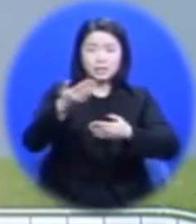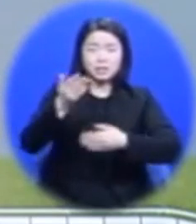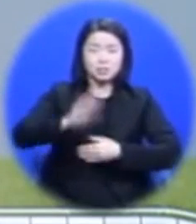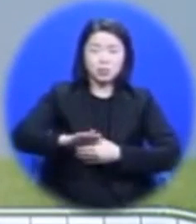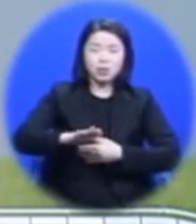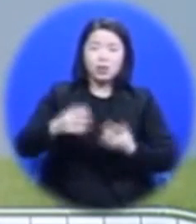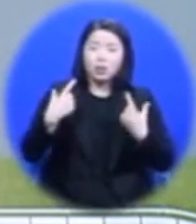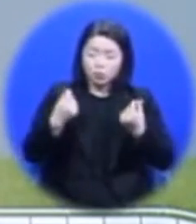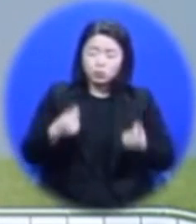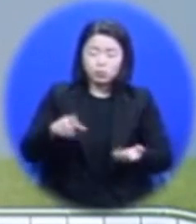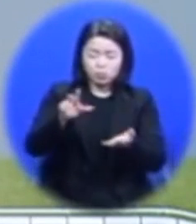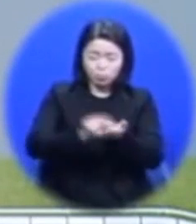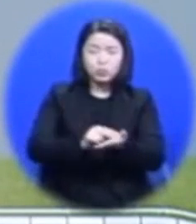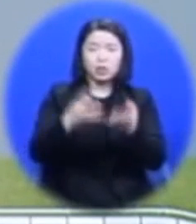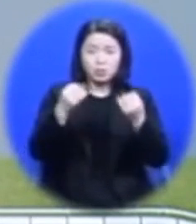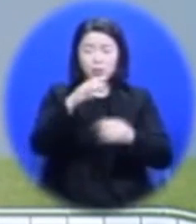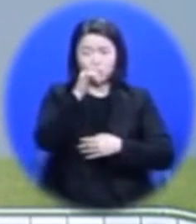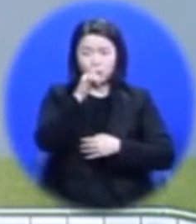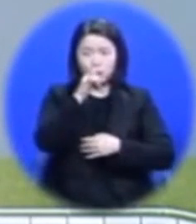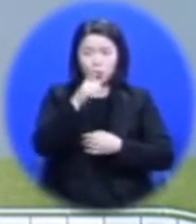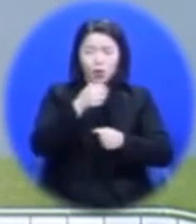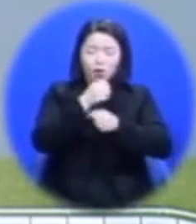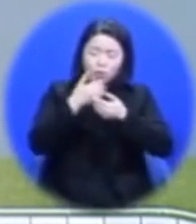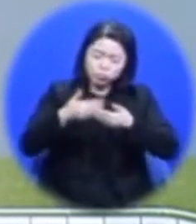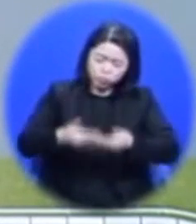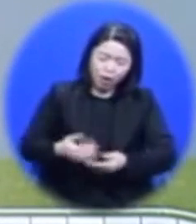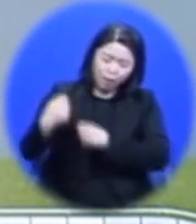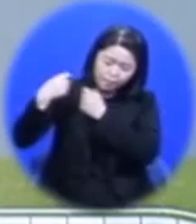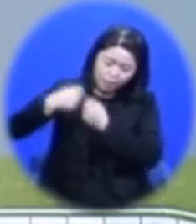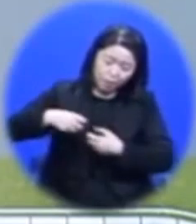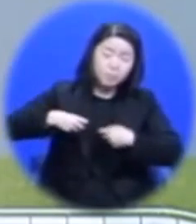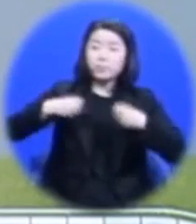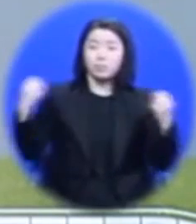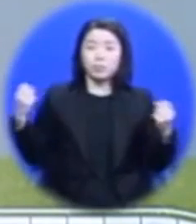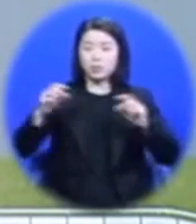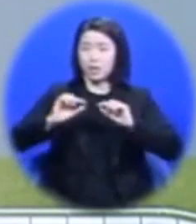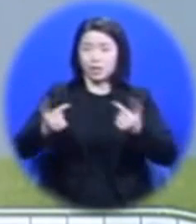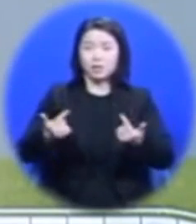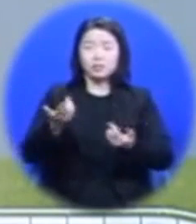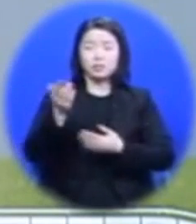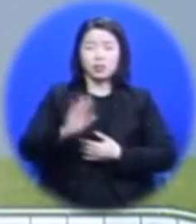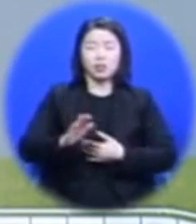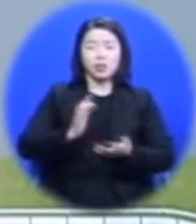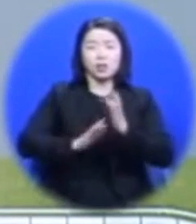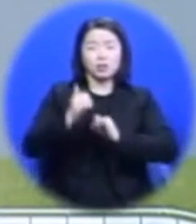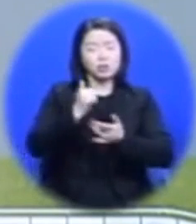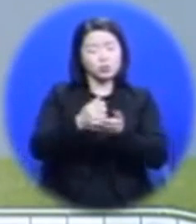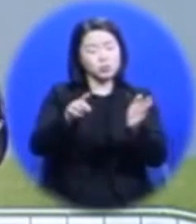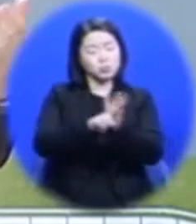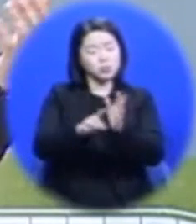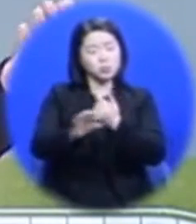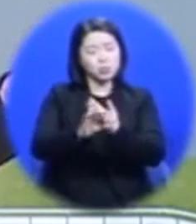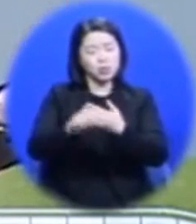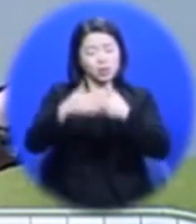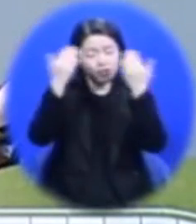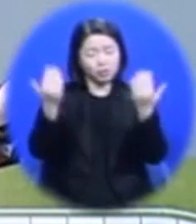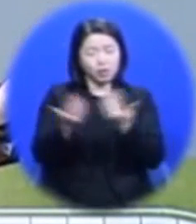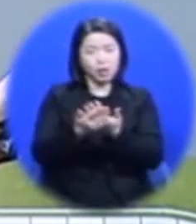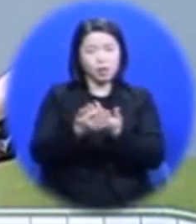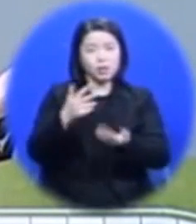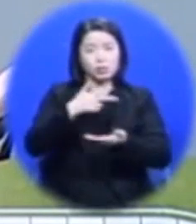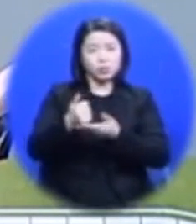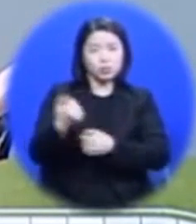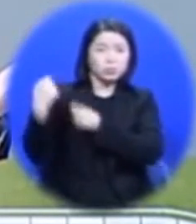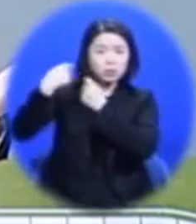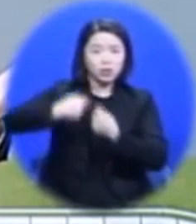문제는 문제고 무거운 짐은 벗겨지지 않았는데 예수 믿으면 무거운 짐을 다 주님이 짊어져